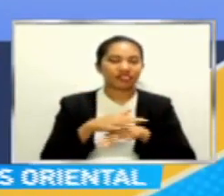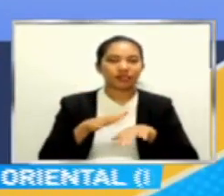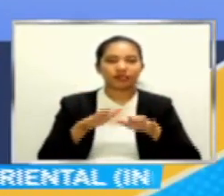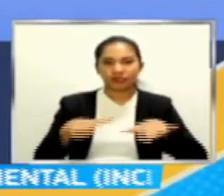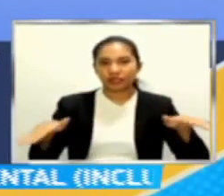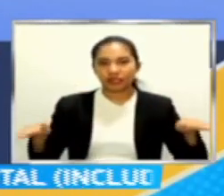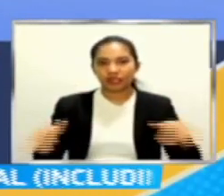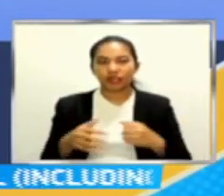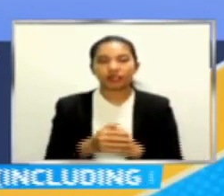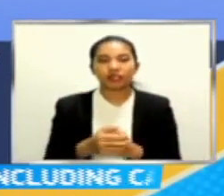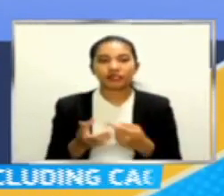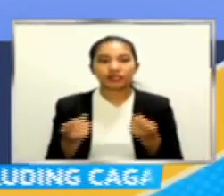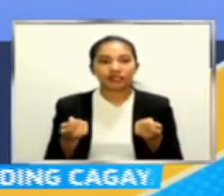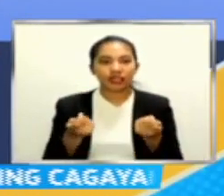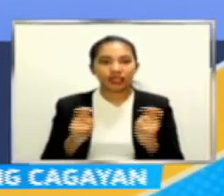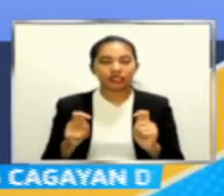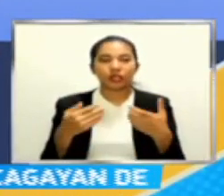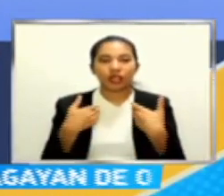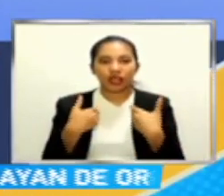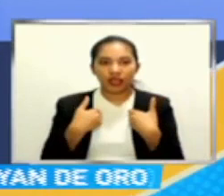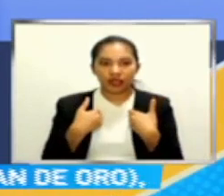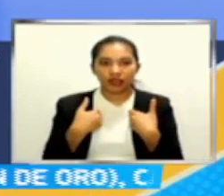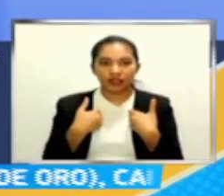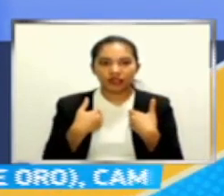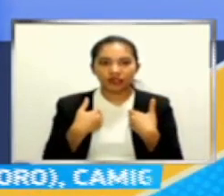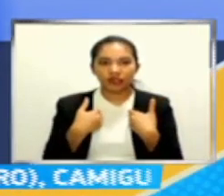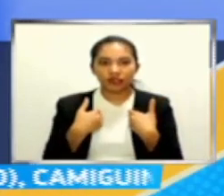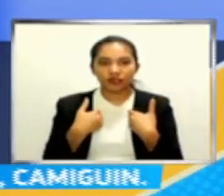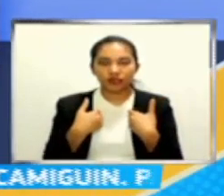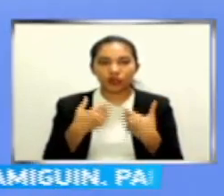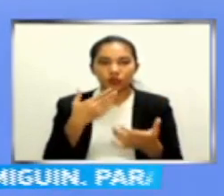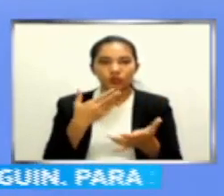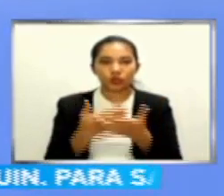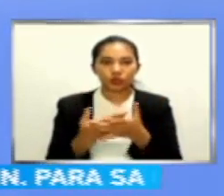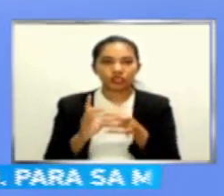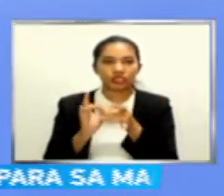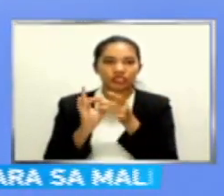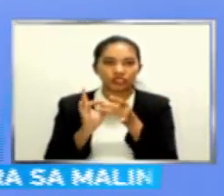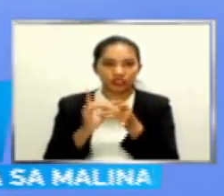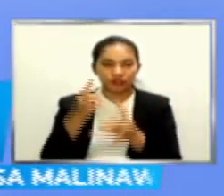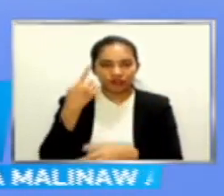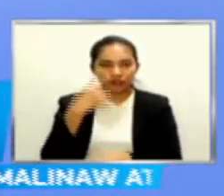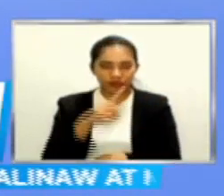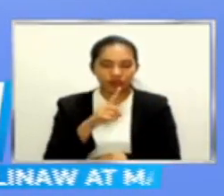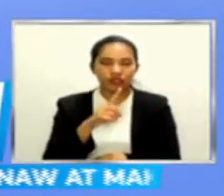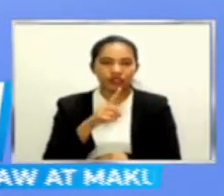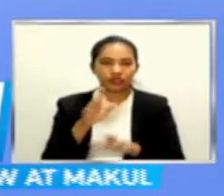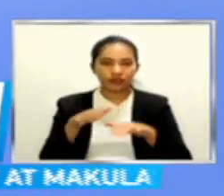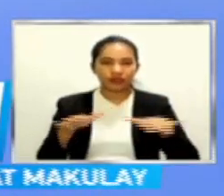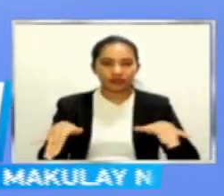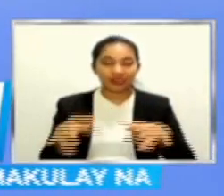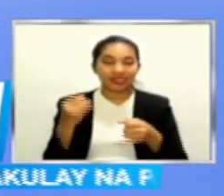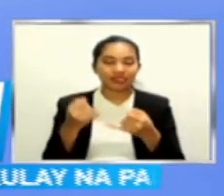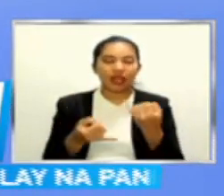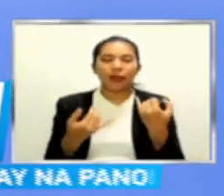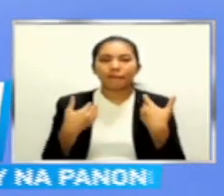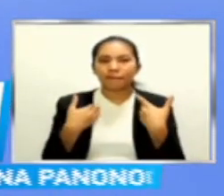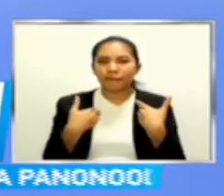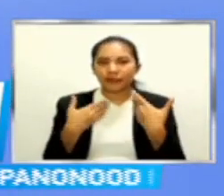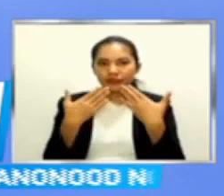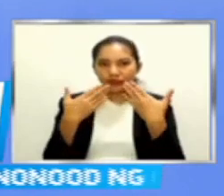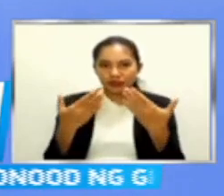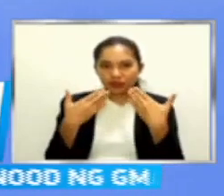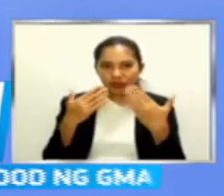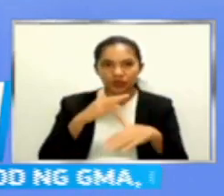ni Aljur na magkaroon ng healthy co-parenting relationship para sa kanilang mga anak. Sa huli, nagpasalamat si Kylie sa lahat ng patuloy na